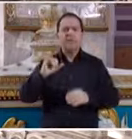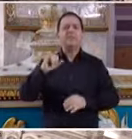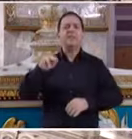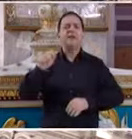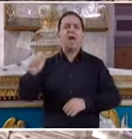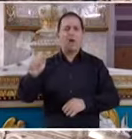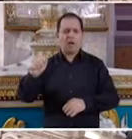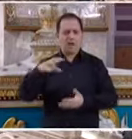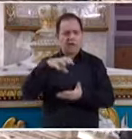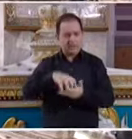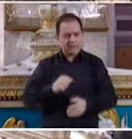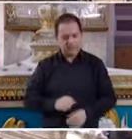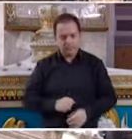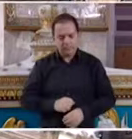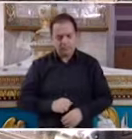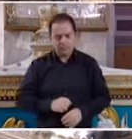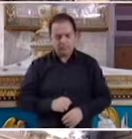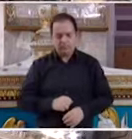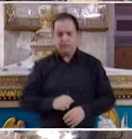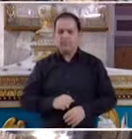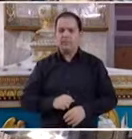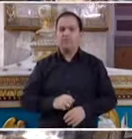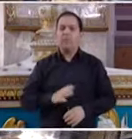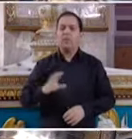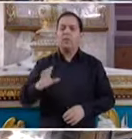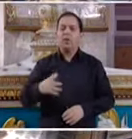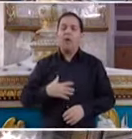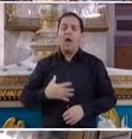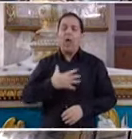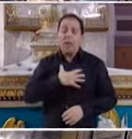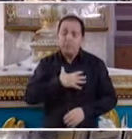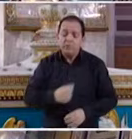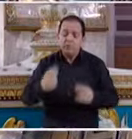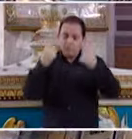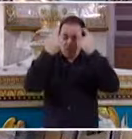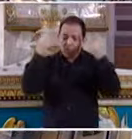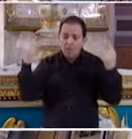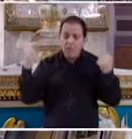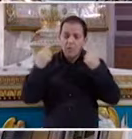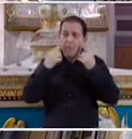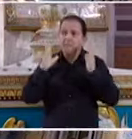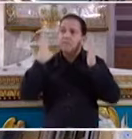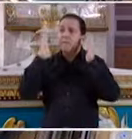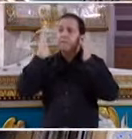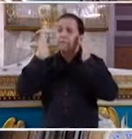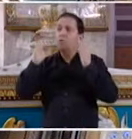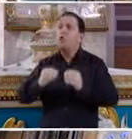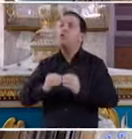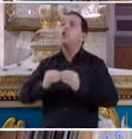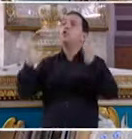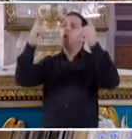πάει. Η στέρηση τονώνει την εμπιστοσύνη μας στο Θεό. Βοηθάει πολύ, βοηθάει και στη δοξολογία του